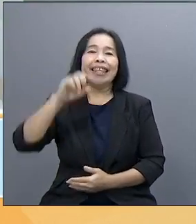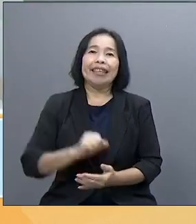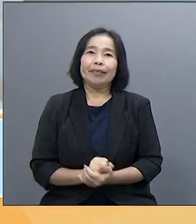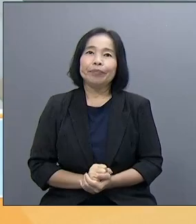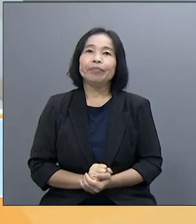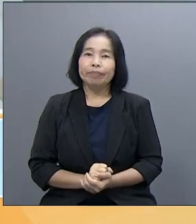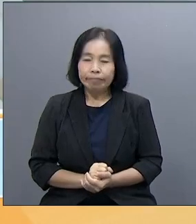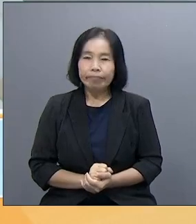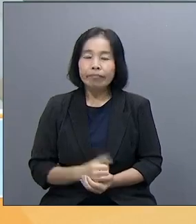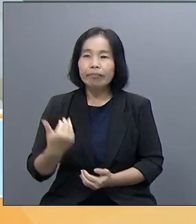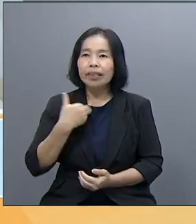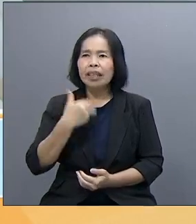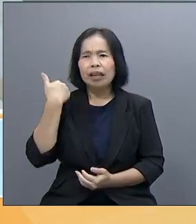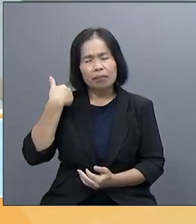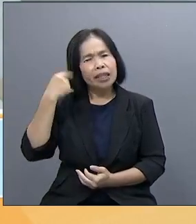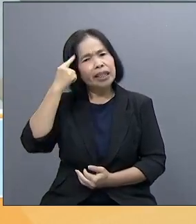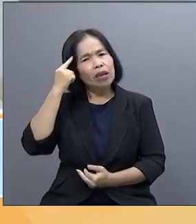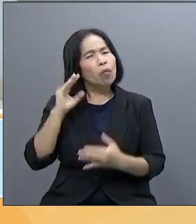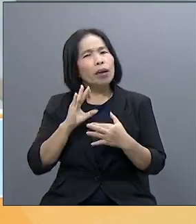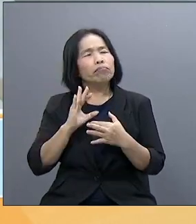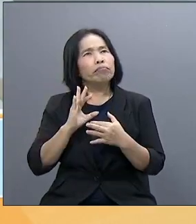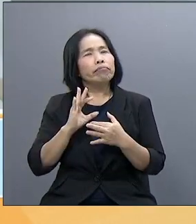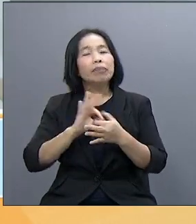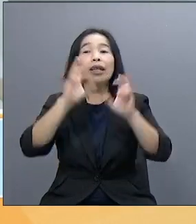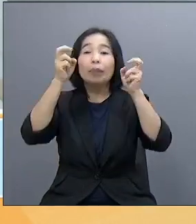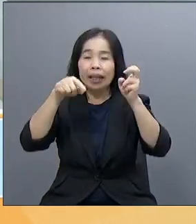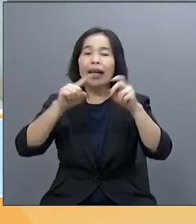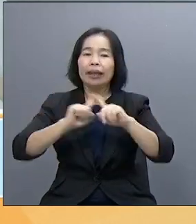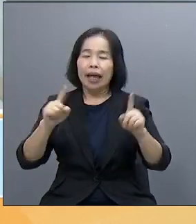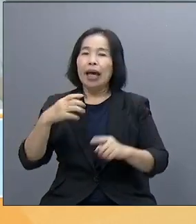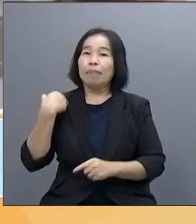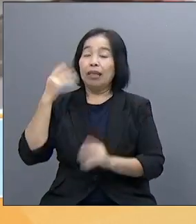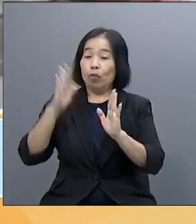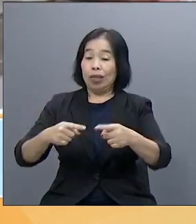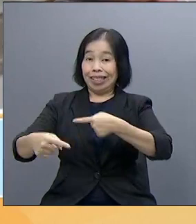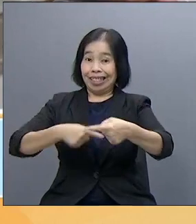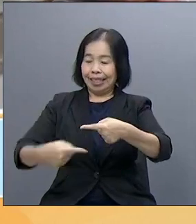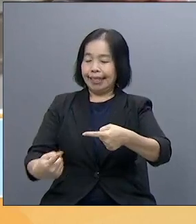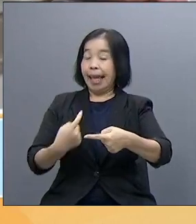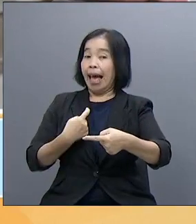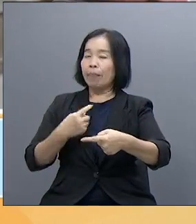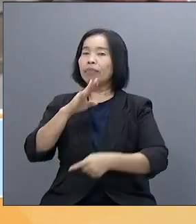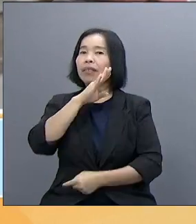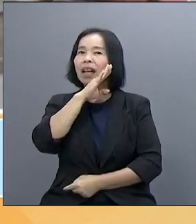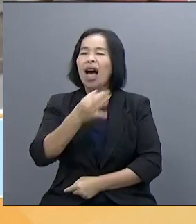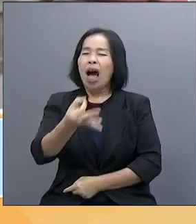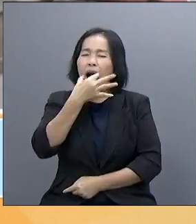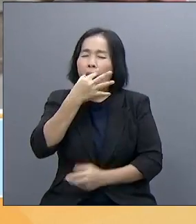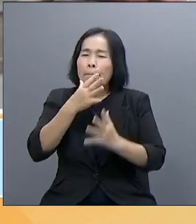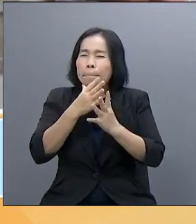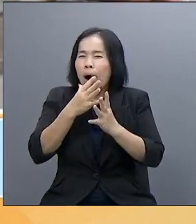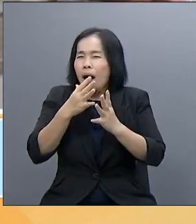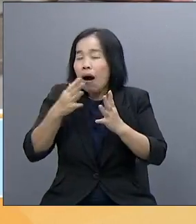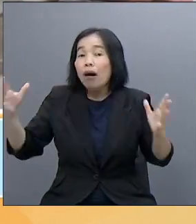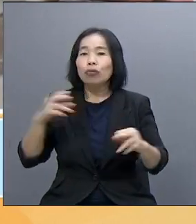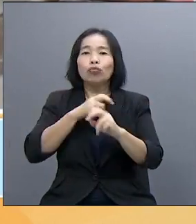เด็นเพิ่มเติมอันนี้อาจจะไม่ได้เกี่ยวกับเรื่องที่เราคุยกันวันนี ้ แต ่ ม ี คุณผู้ชมถามมาว่าถ้ากินยาเยอะจะทำให้กระ